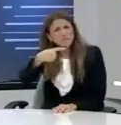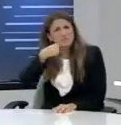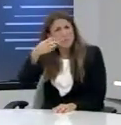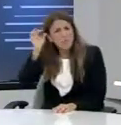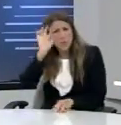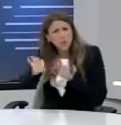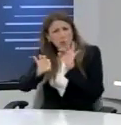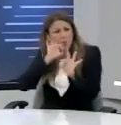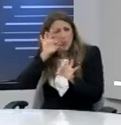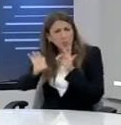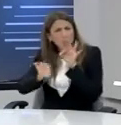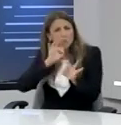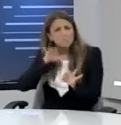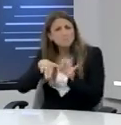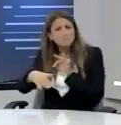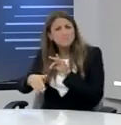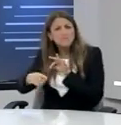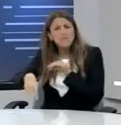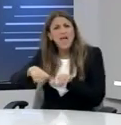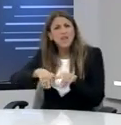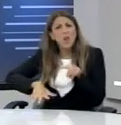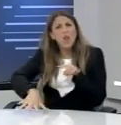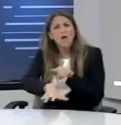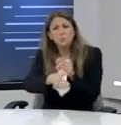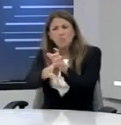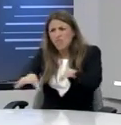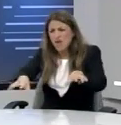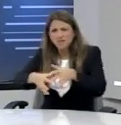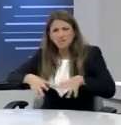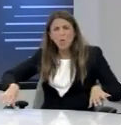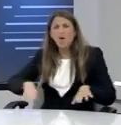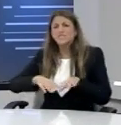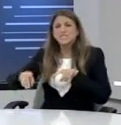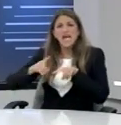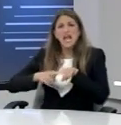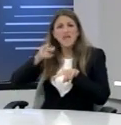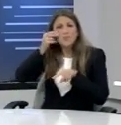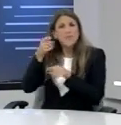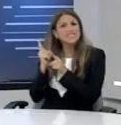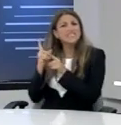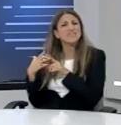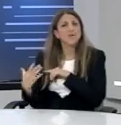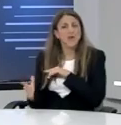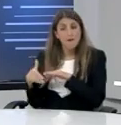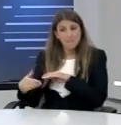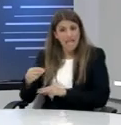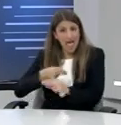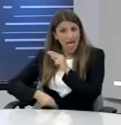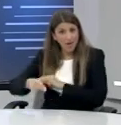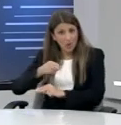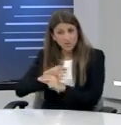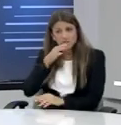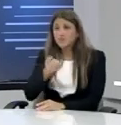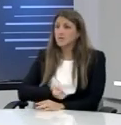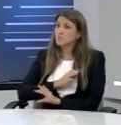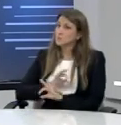λιδωρήσατε, δυσφημίσατε, διχάσατε το ελληνικό λαό για το ονοματολογικό, για να βγείτε μετά τις εκλογές και να πείτε ότι